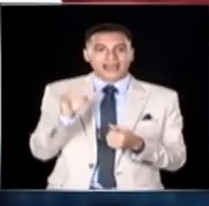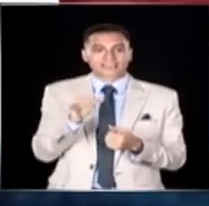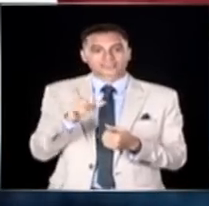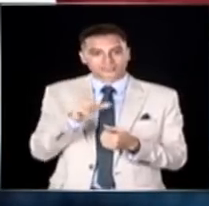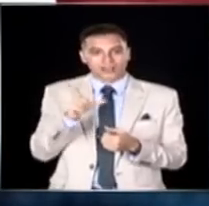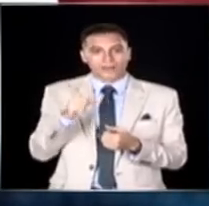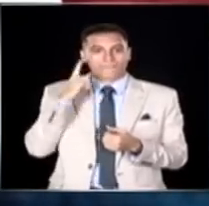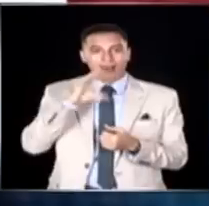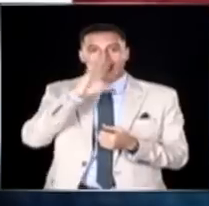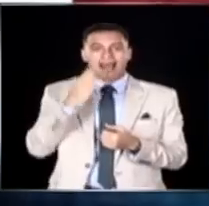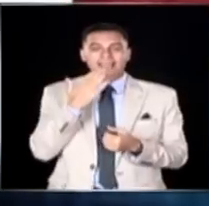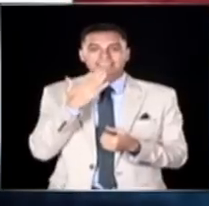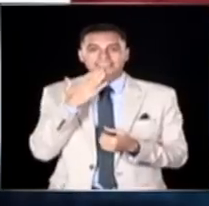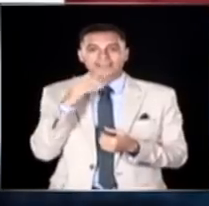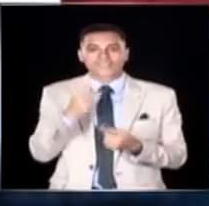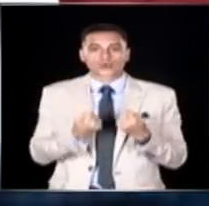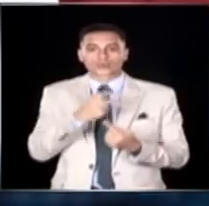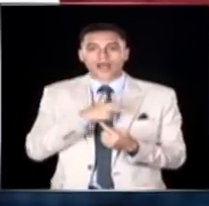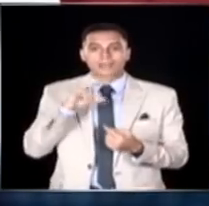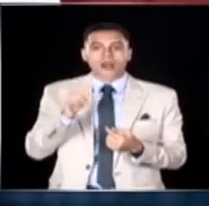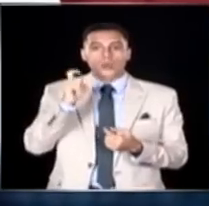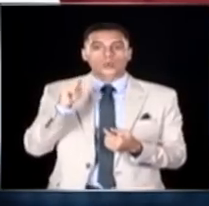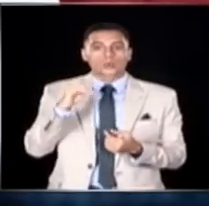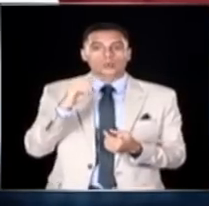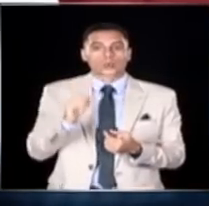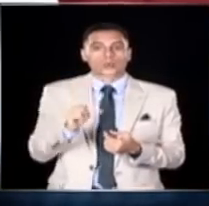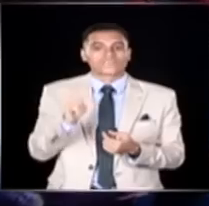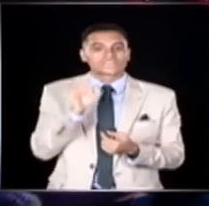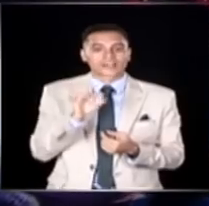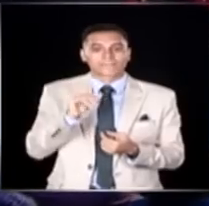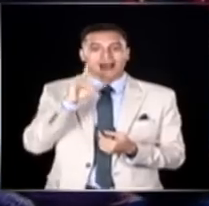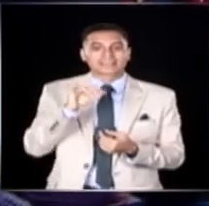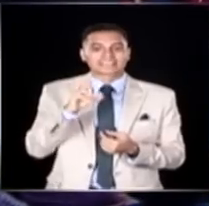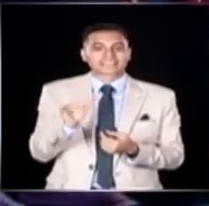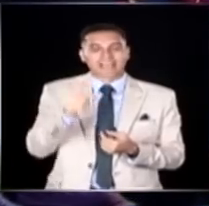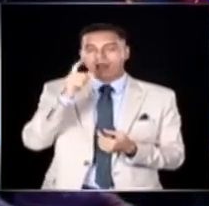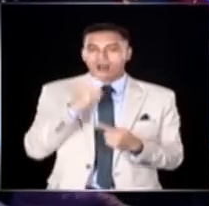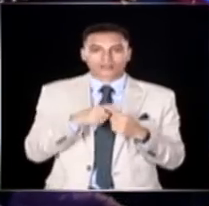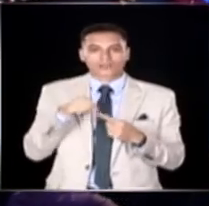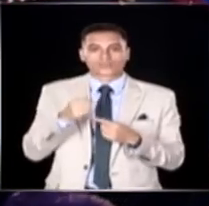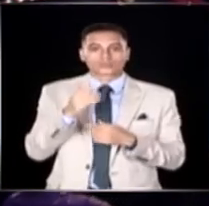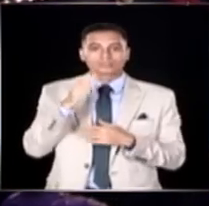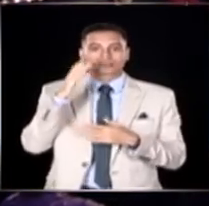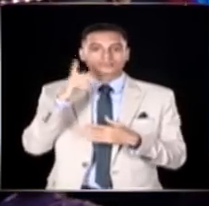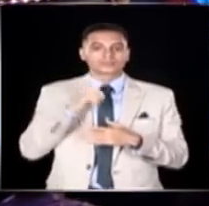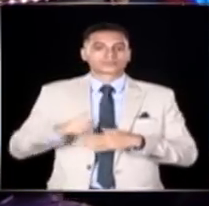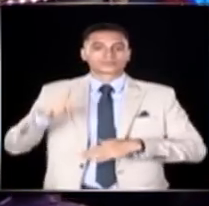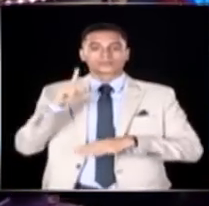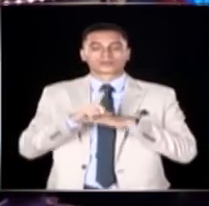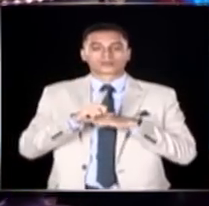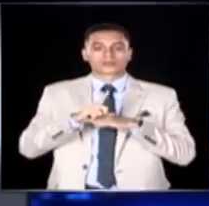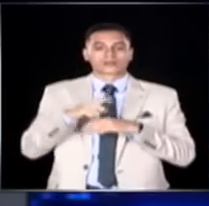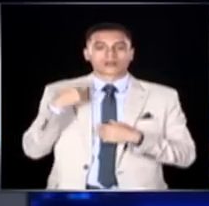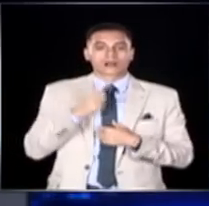جنوب شرق آسيا تقع جزر المالوكو؟ ماليزيا. غلط. ما هي الدولة التي حكمها القيصر